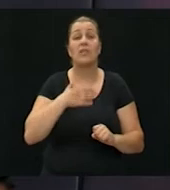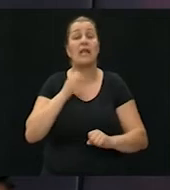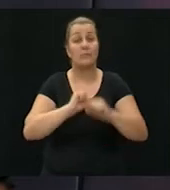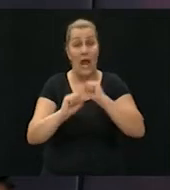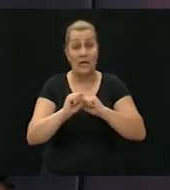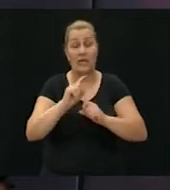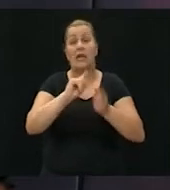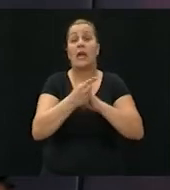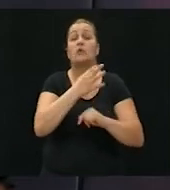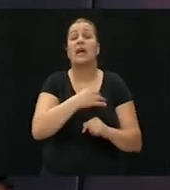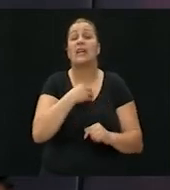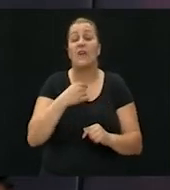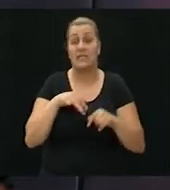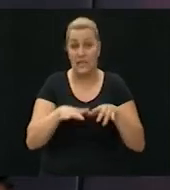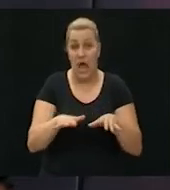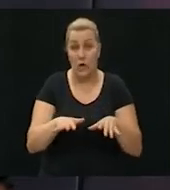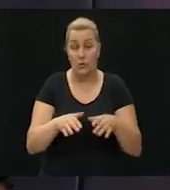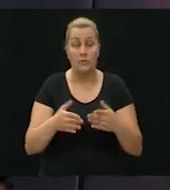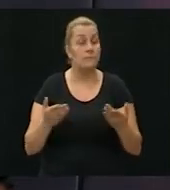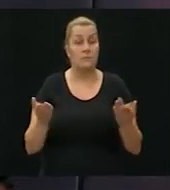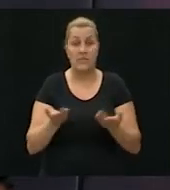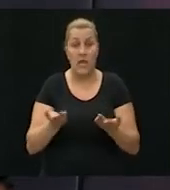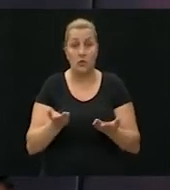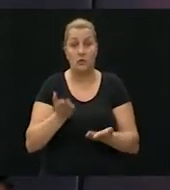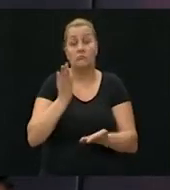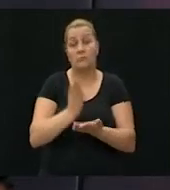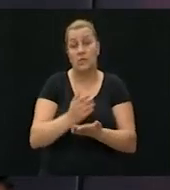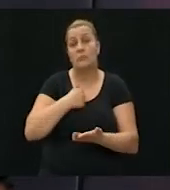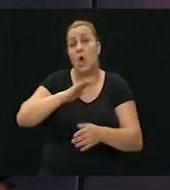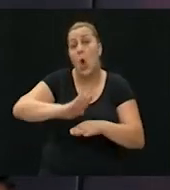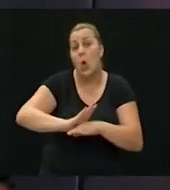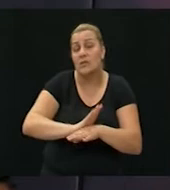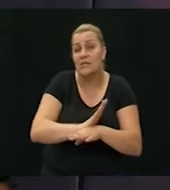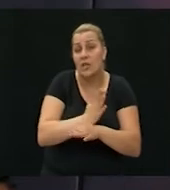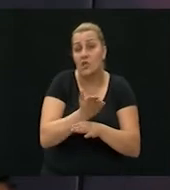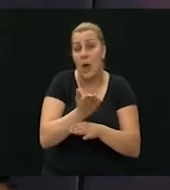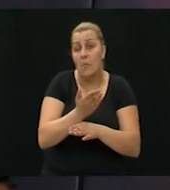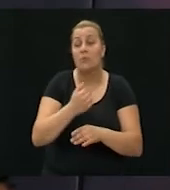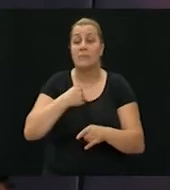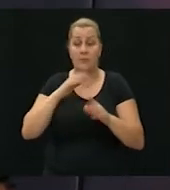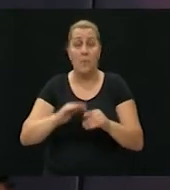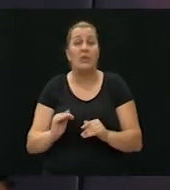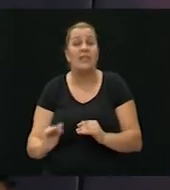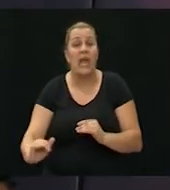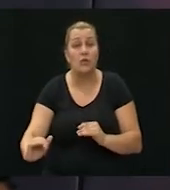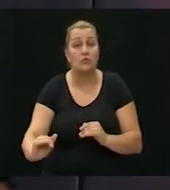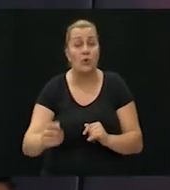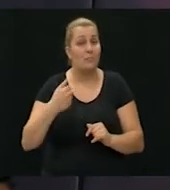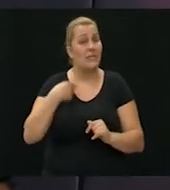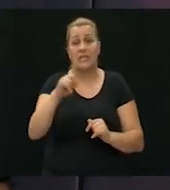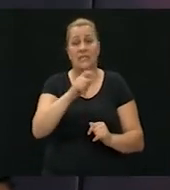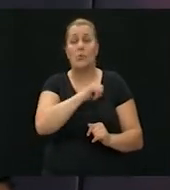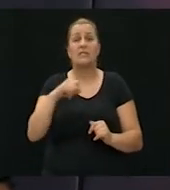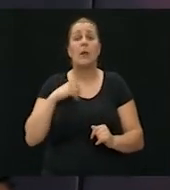hrvatski narod. Zašto? Jer mi upravo osjećamo bilo. Mi imamo djecu. Mi nismo samo